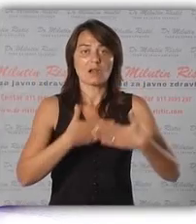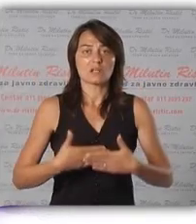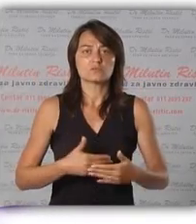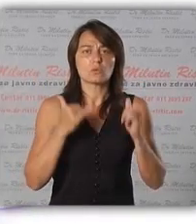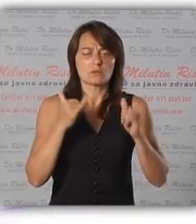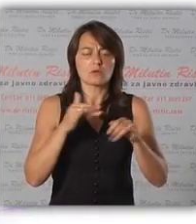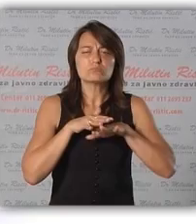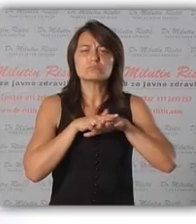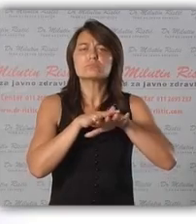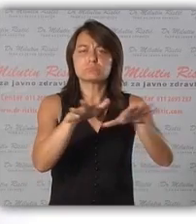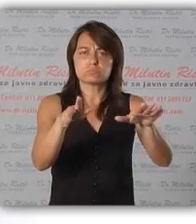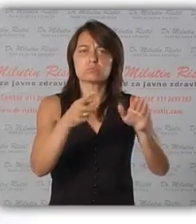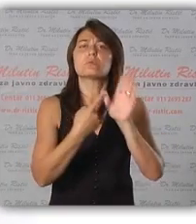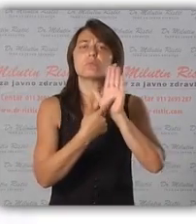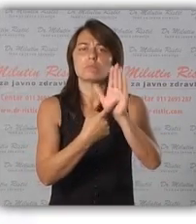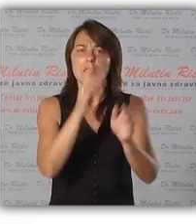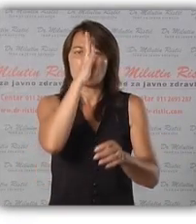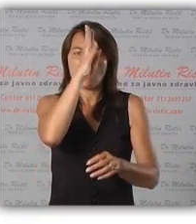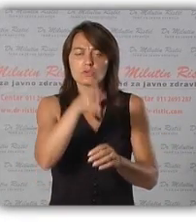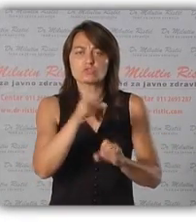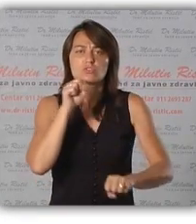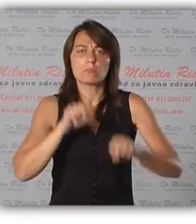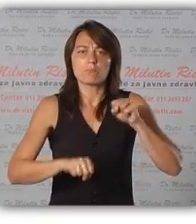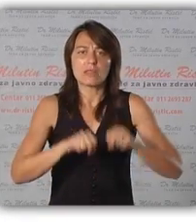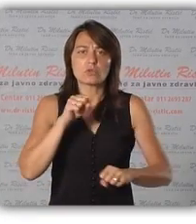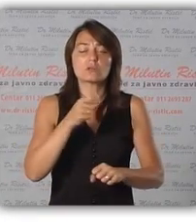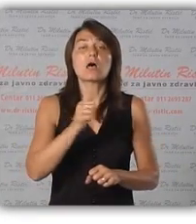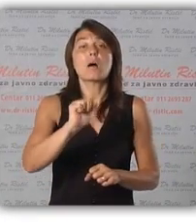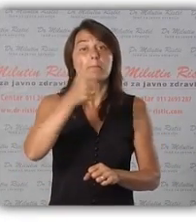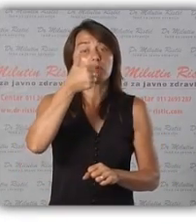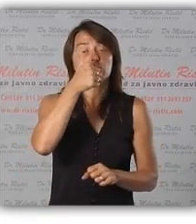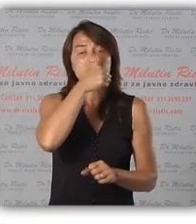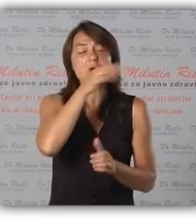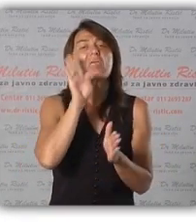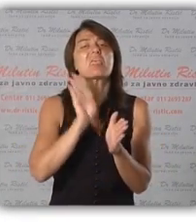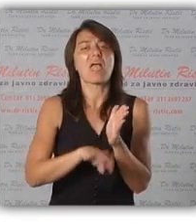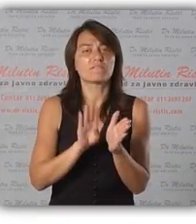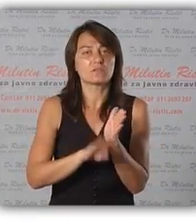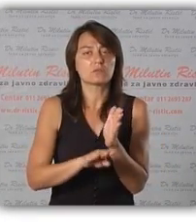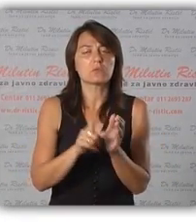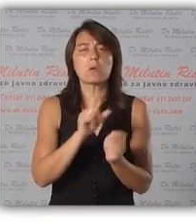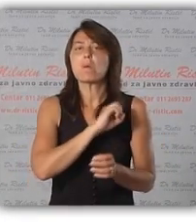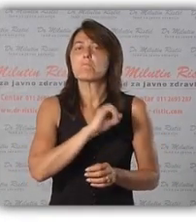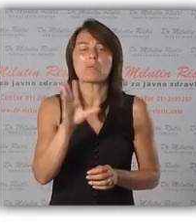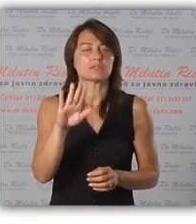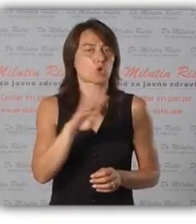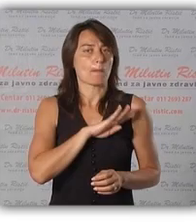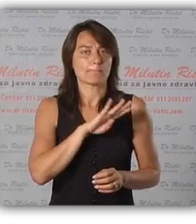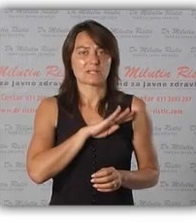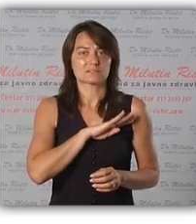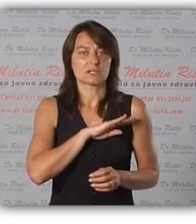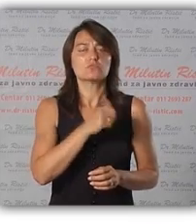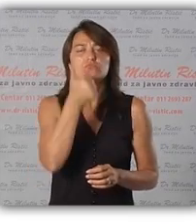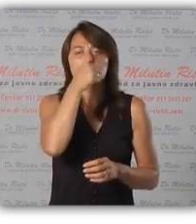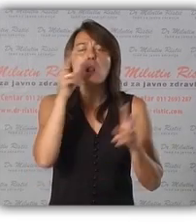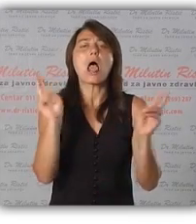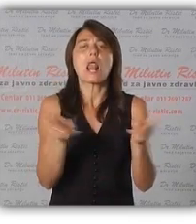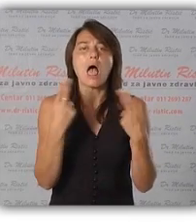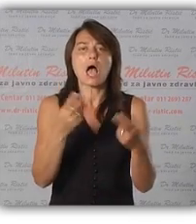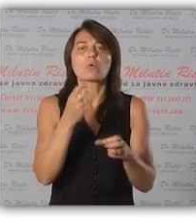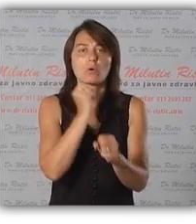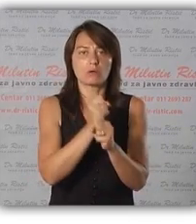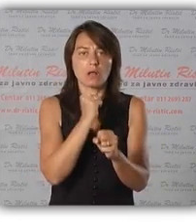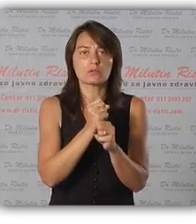Ultrazvuk je danas široko primenjena dijagnostička metoda. Prvo zbog toga što je jeftin, što je bezopasan, što je